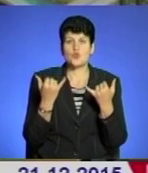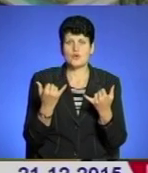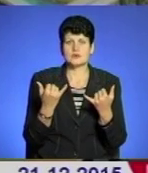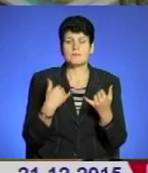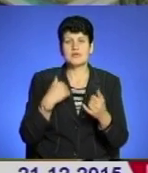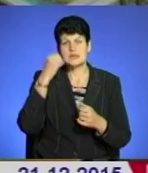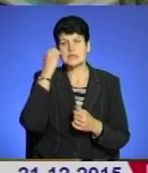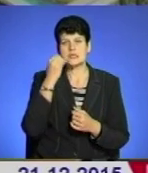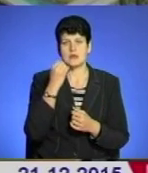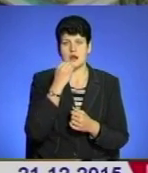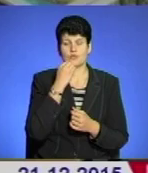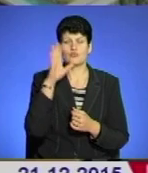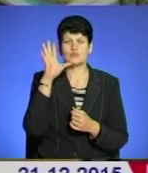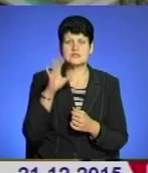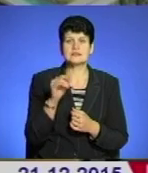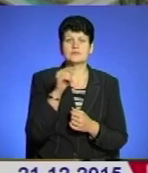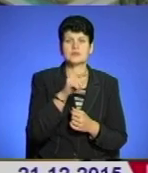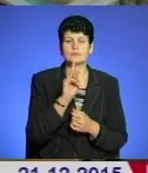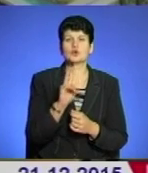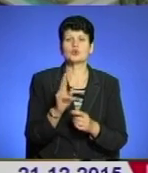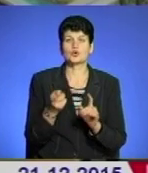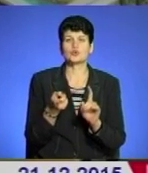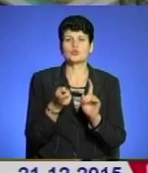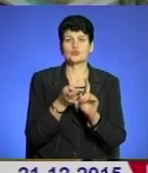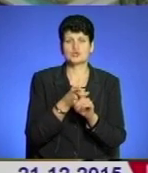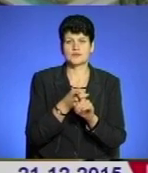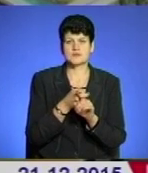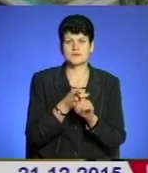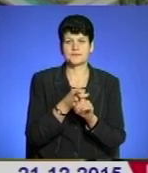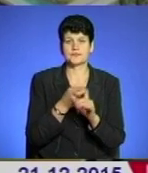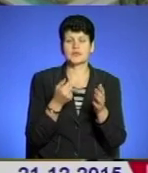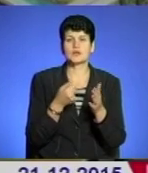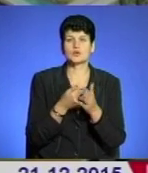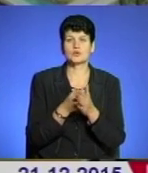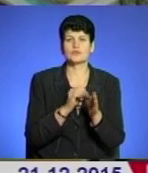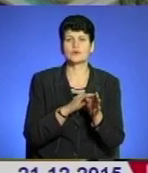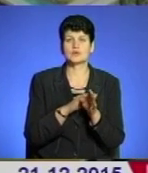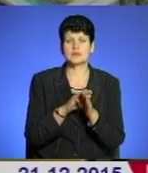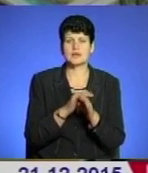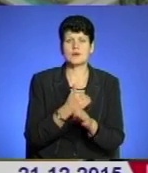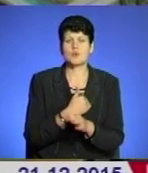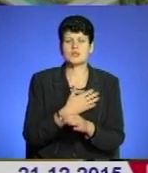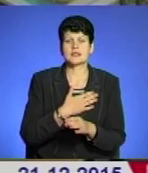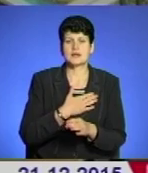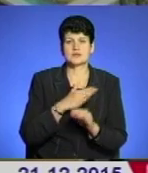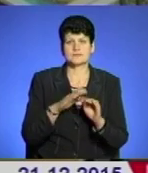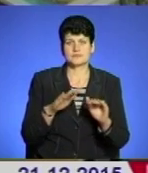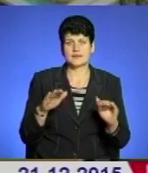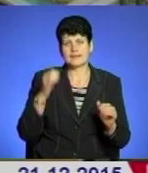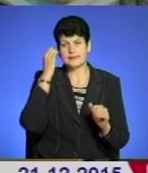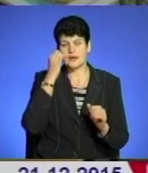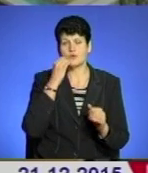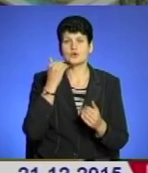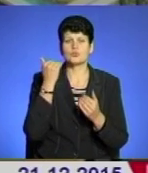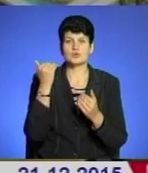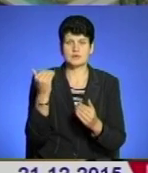ми дякуємо усім тим, хто прилучився до здійснення побажань наших учнів, дякуємо їм